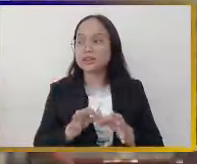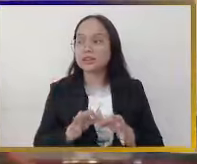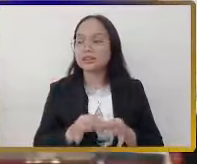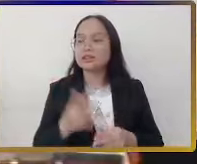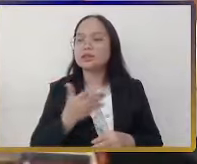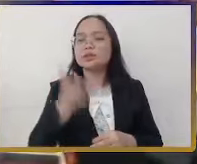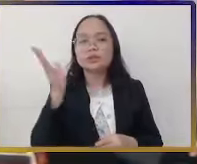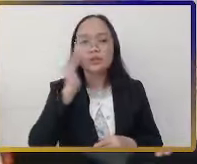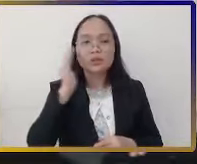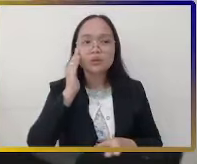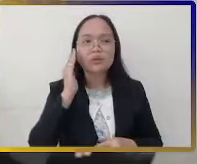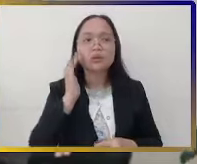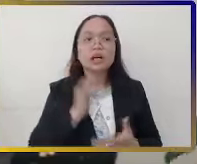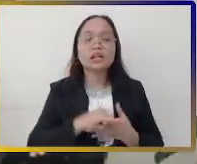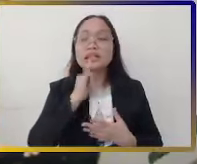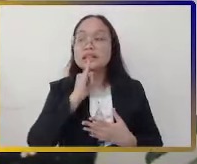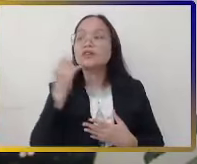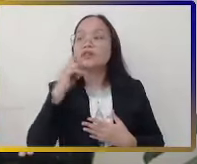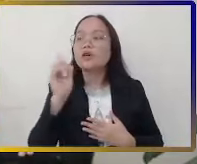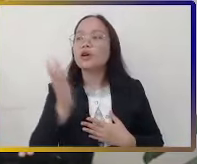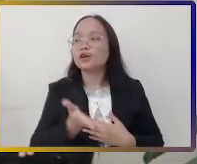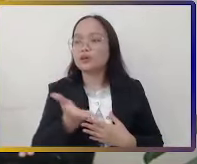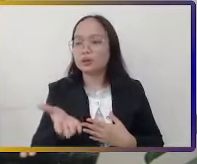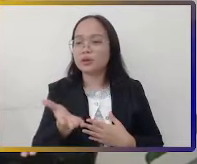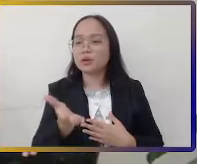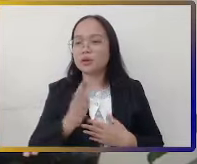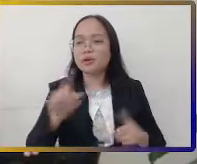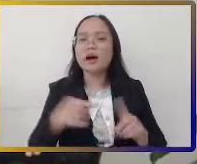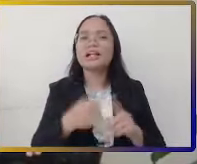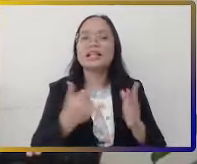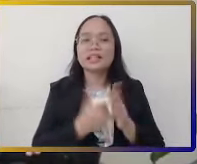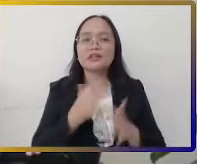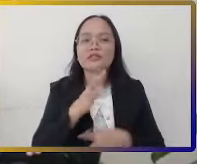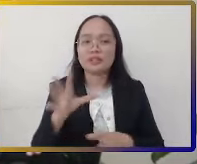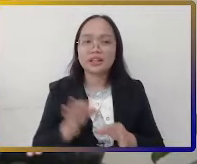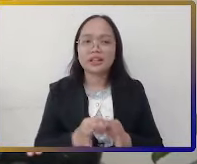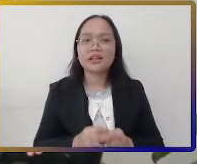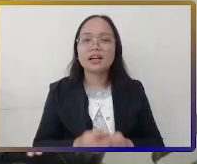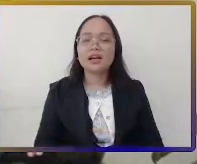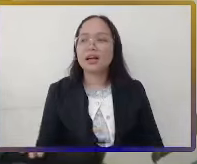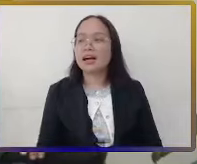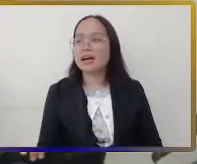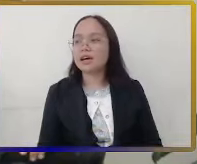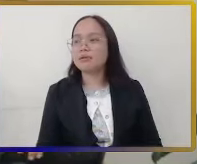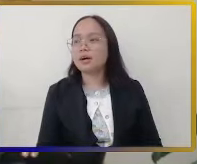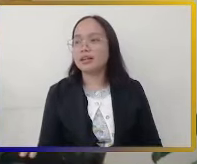Malalaman mo talaga, kapatid, na para doon ka because it fits.